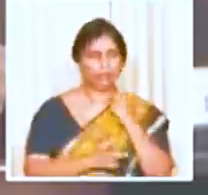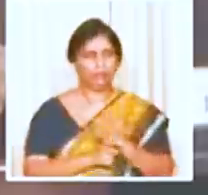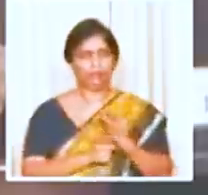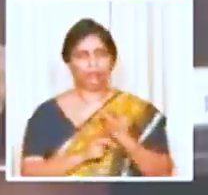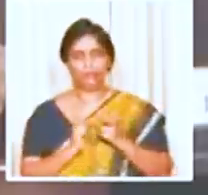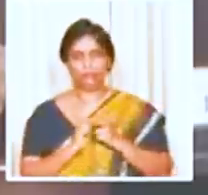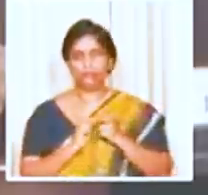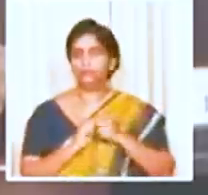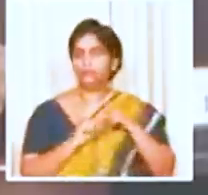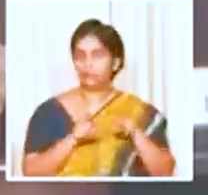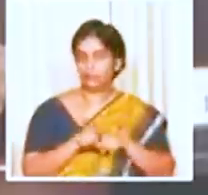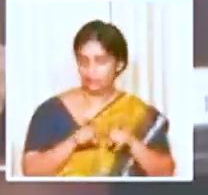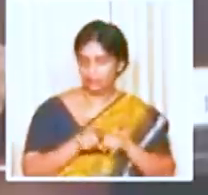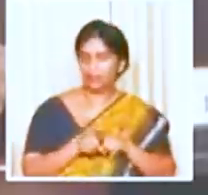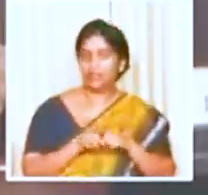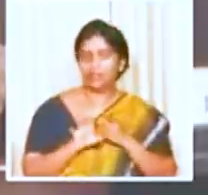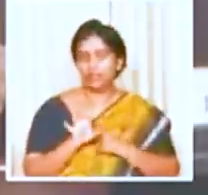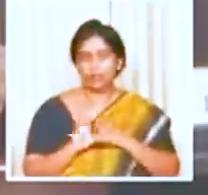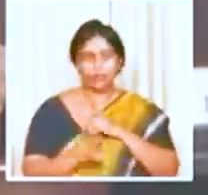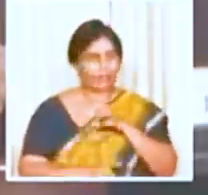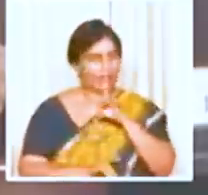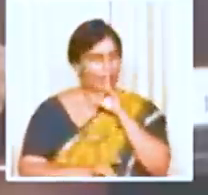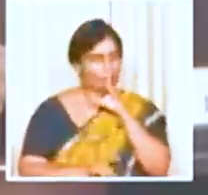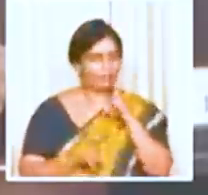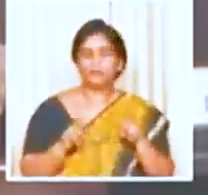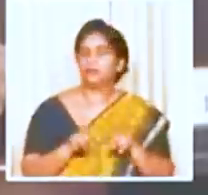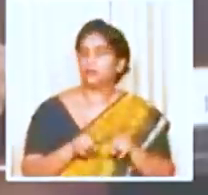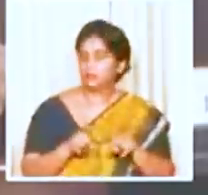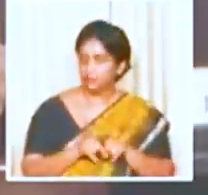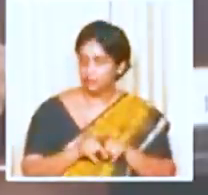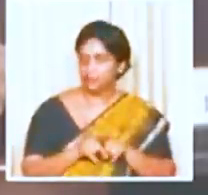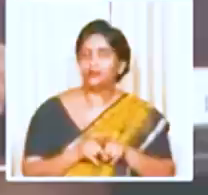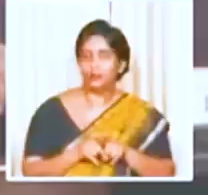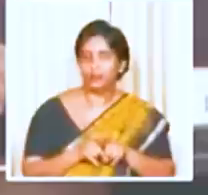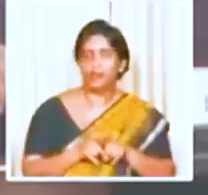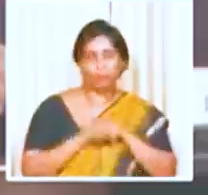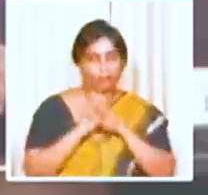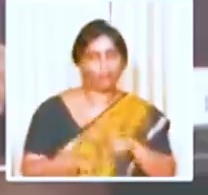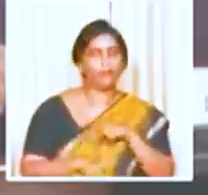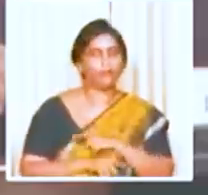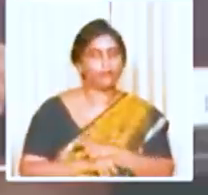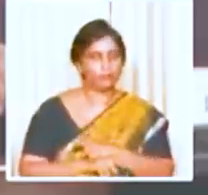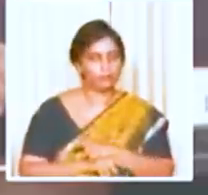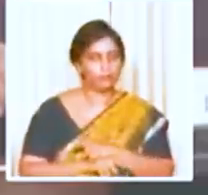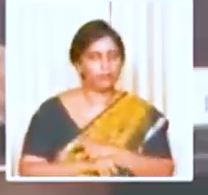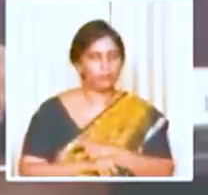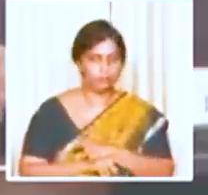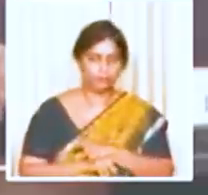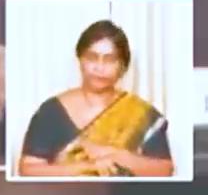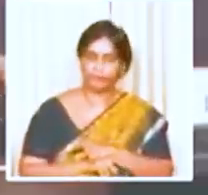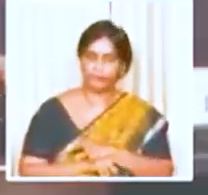அவர்கள் July 30 கிடையில எங்களுடைய மக்களுடைய பிரச்சனை தீர்க்கிறதுக்கான ஒரு முன்மொழிவை கொண்டு வருவதாகவோ இல்லாட்டி இறுதி